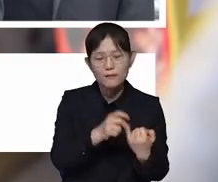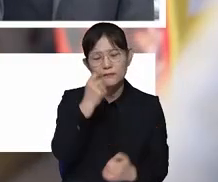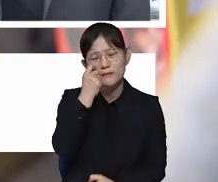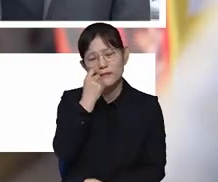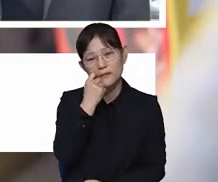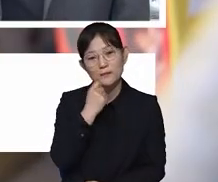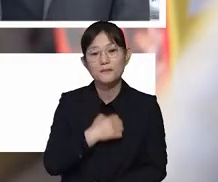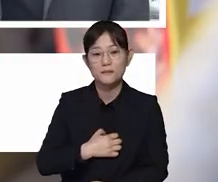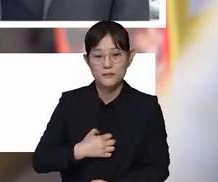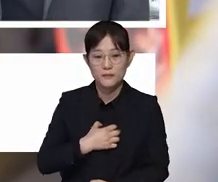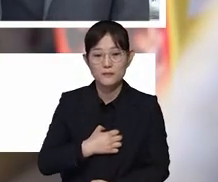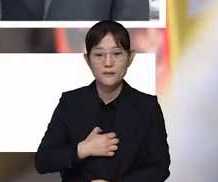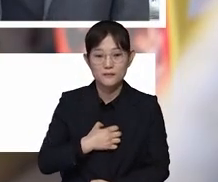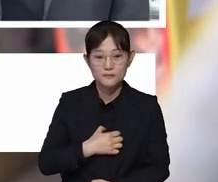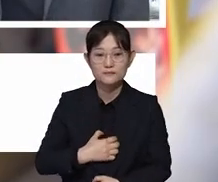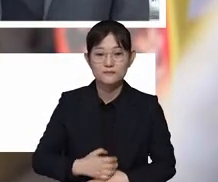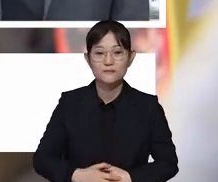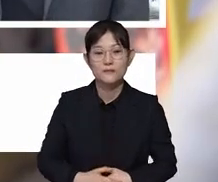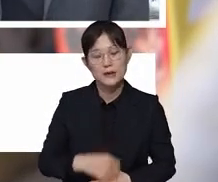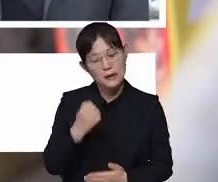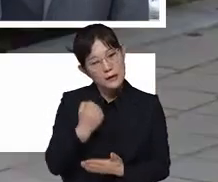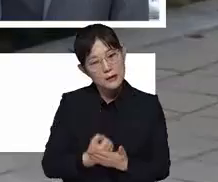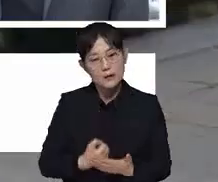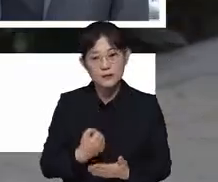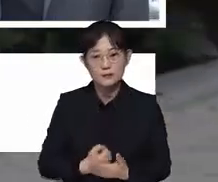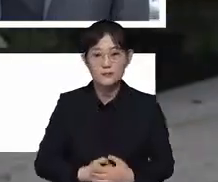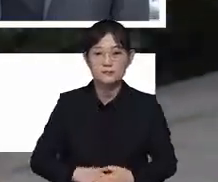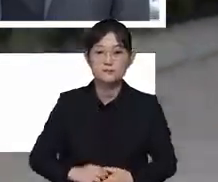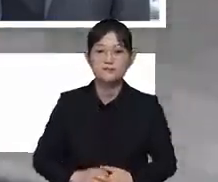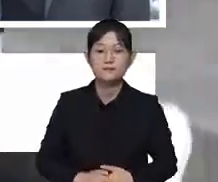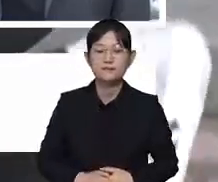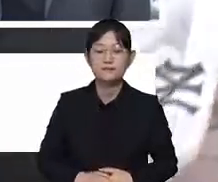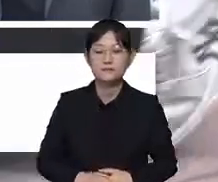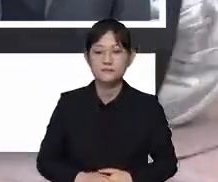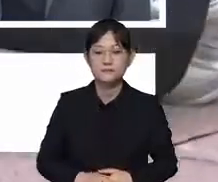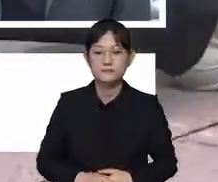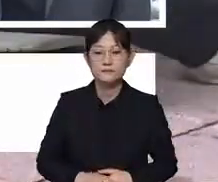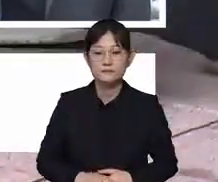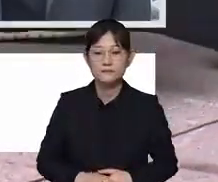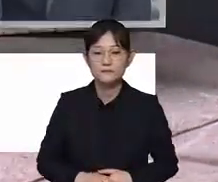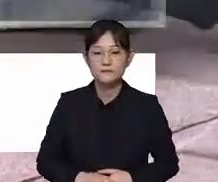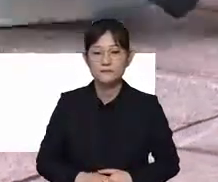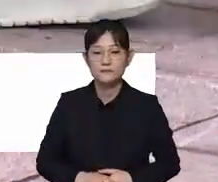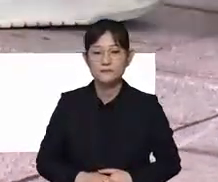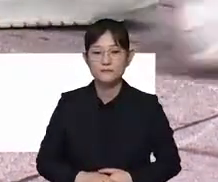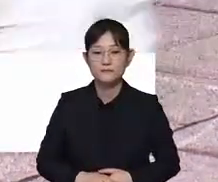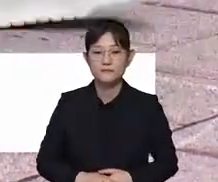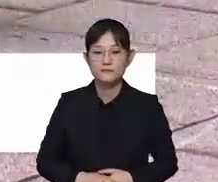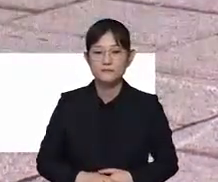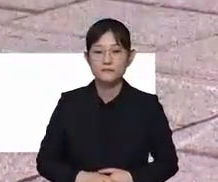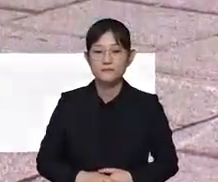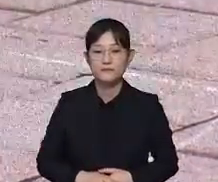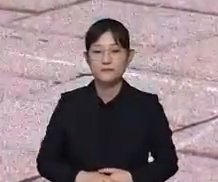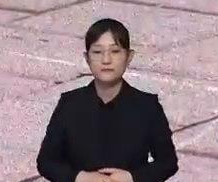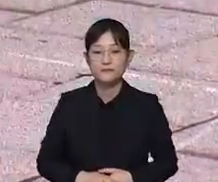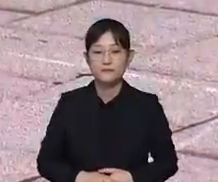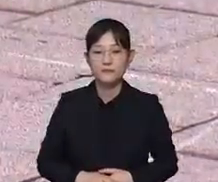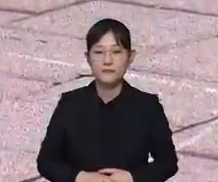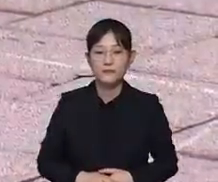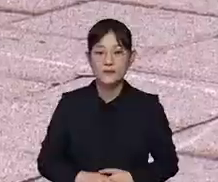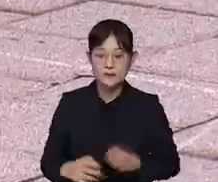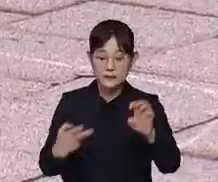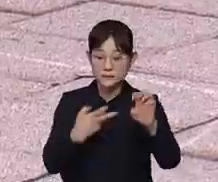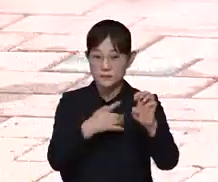슬퍼서 인도에서 이제 사고가 났다는 자체가 이해할 수가 없고.